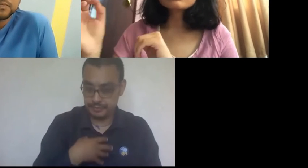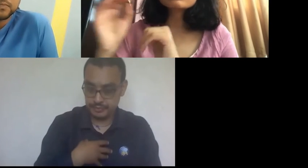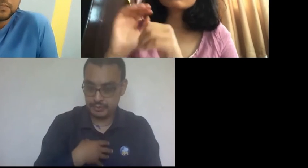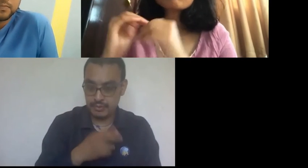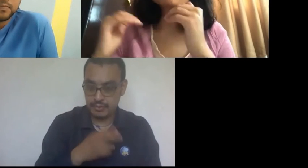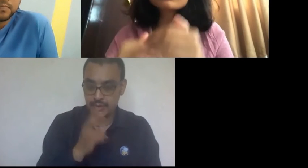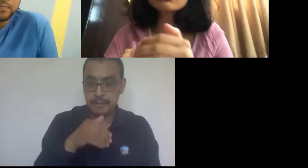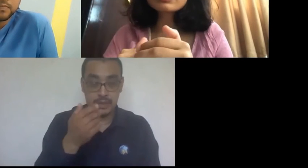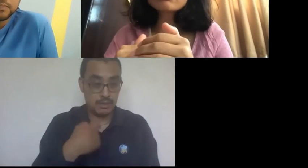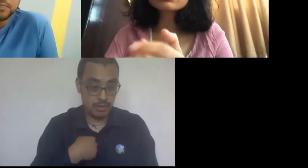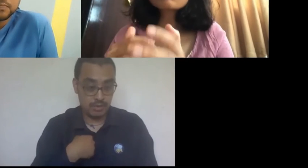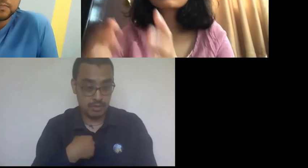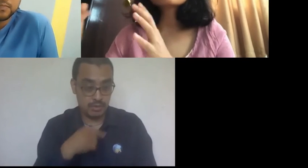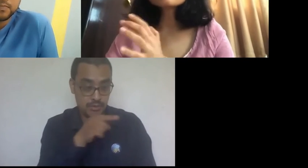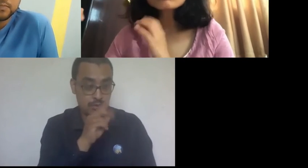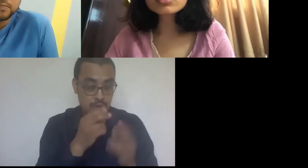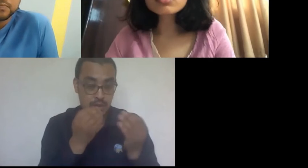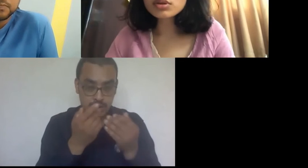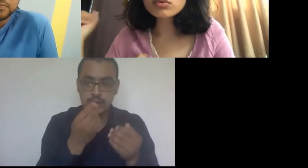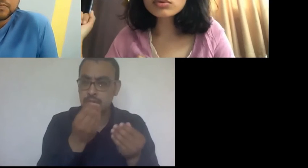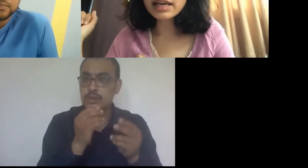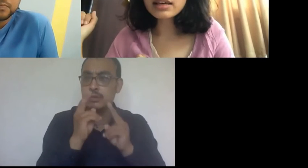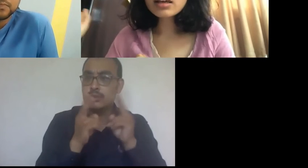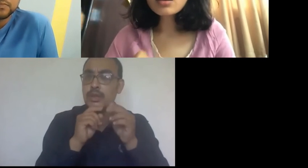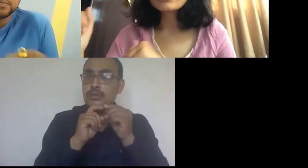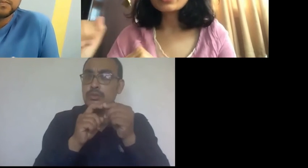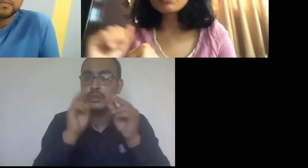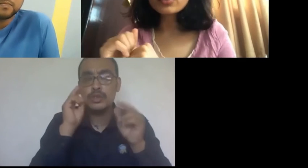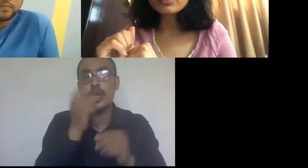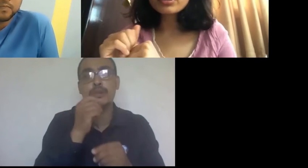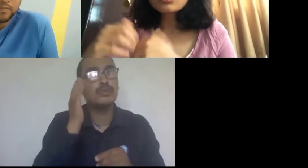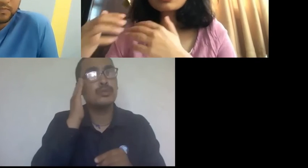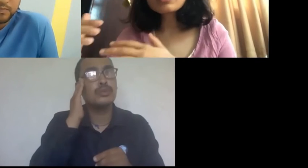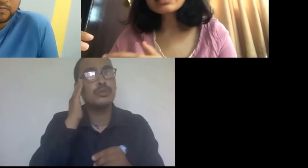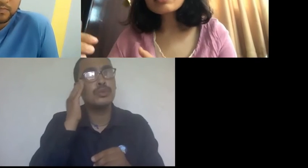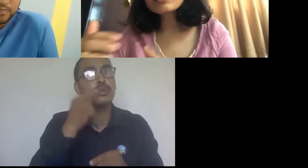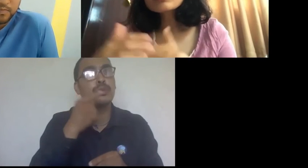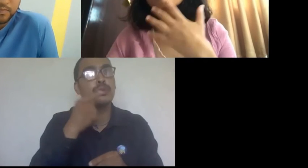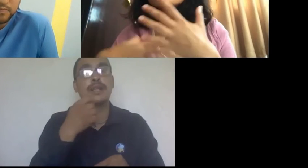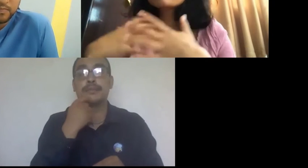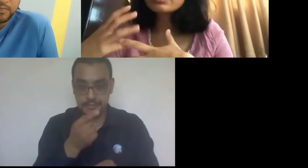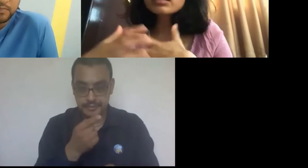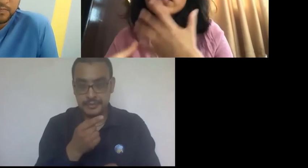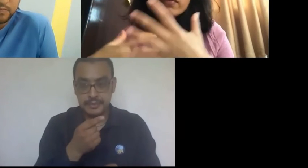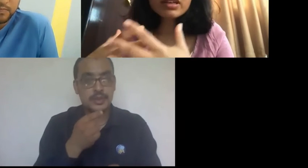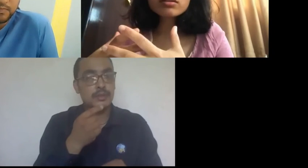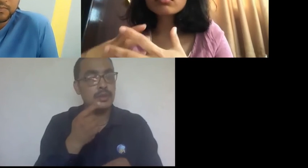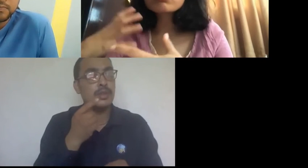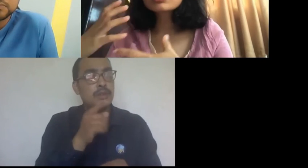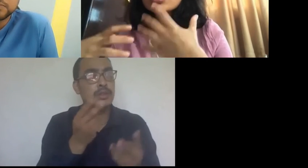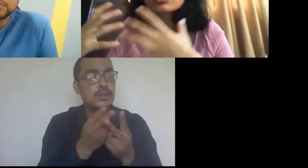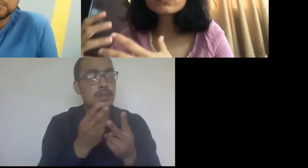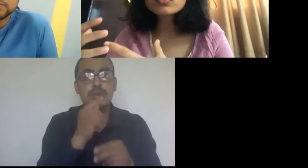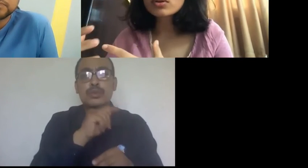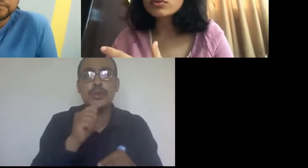अनि त्यसपछि जब म उसँग कुरा गर्दिनँ मलाई चाहिँ अलिक सजिलो हुन्छ सुत्नुलाई भनेर भन्नुभयो। अनि उहाँले के भन्नुभयो, कुनै पनि म नेगेटिभ इभेन्ट्सहरू